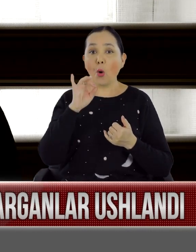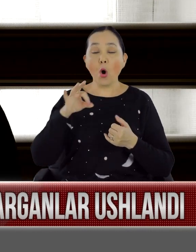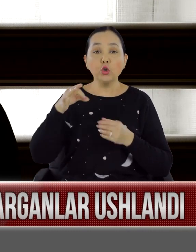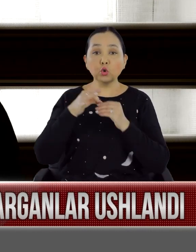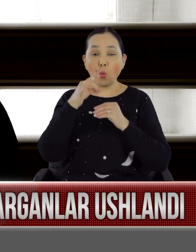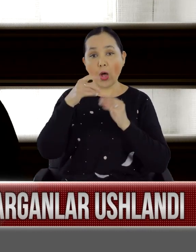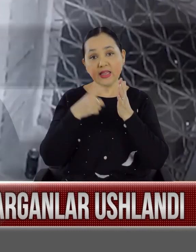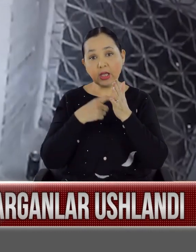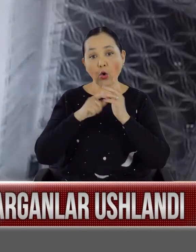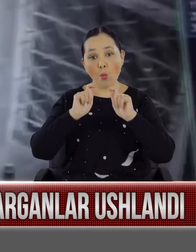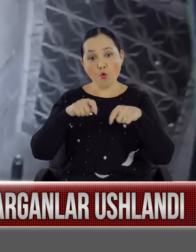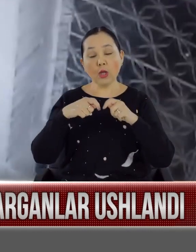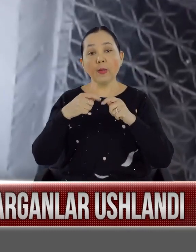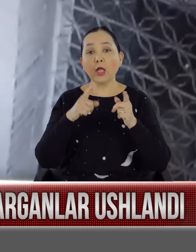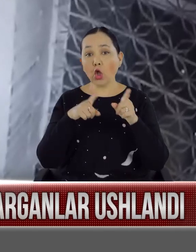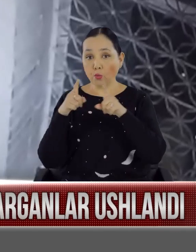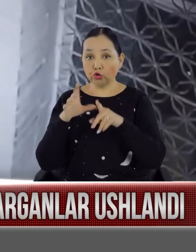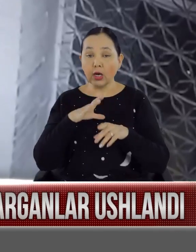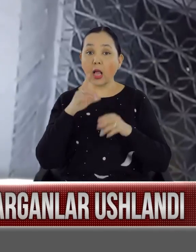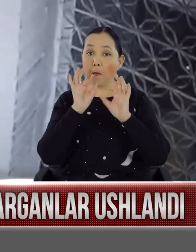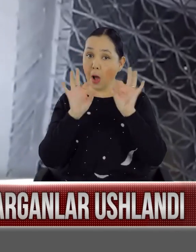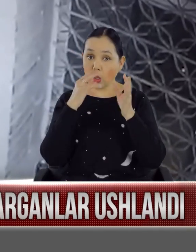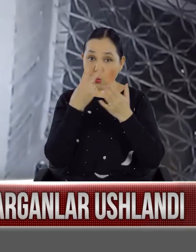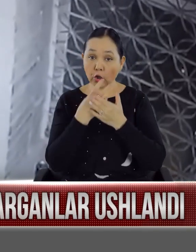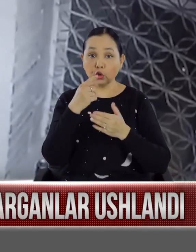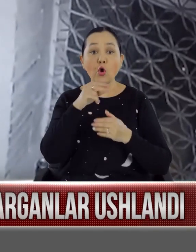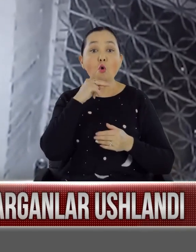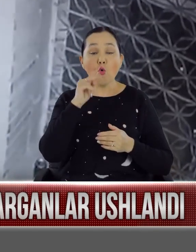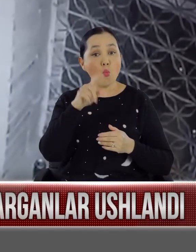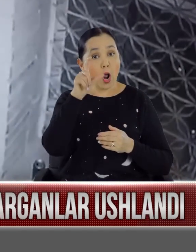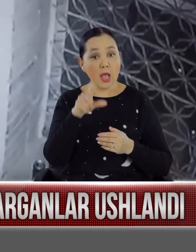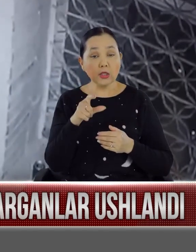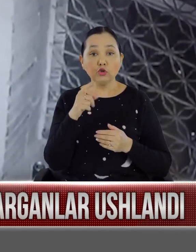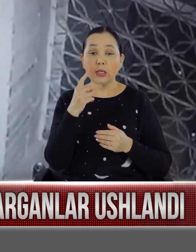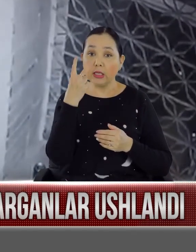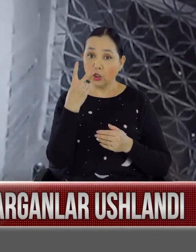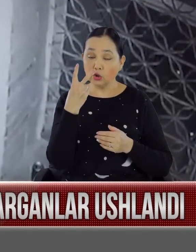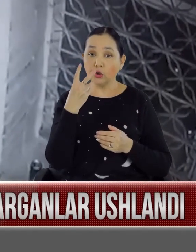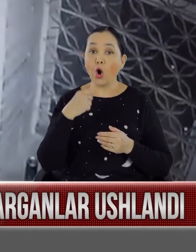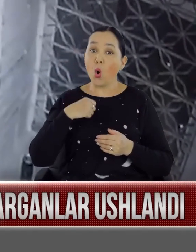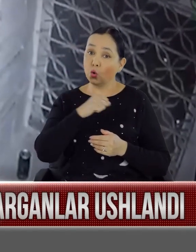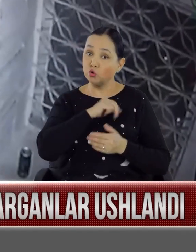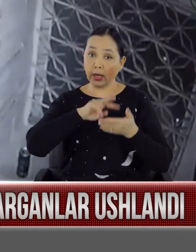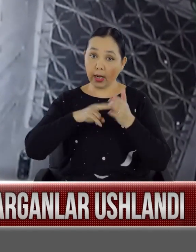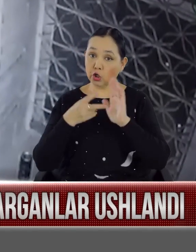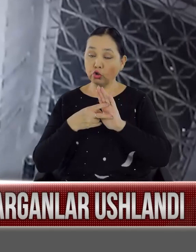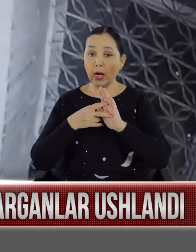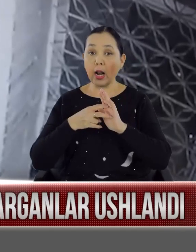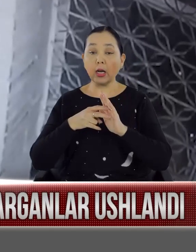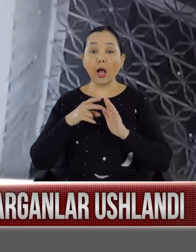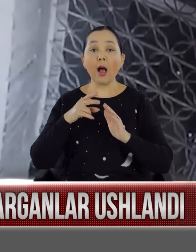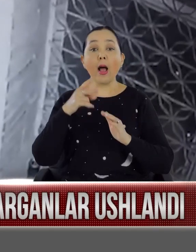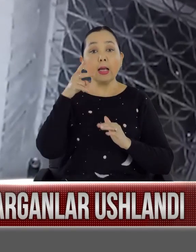tergov bo'limiga topshirildi. Jinoyat qidiruv bo'limining ma'lum qilishicha, gumonlanayotgan mazkur 2 shaxs o'z rejalarini tuzgan